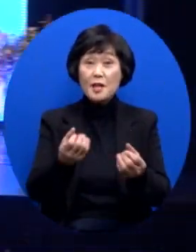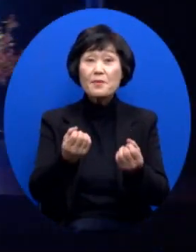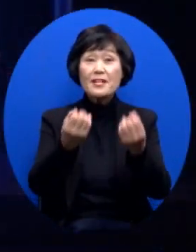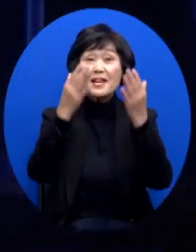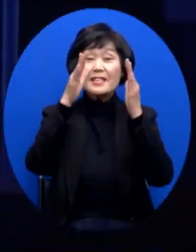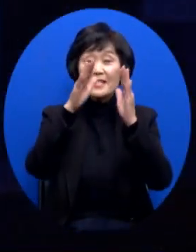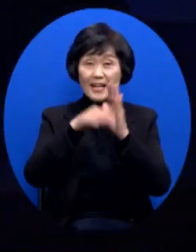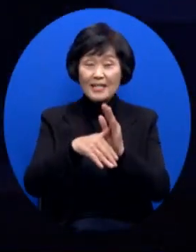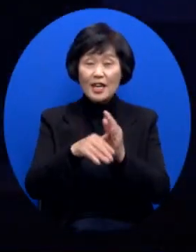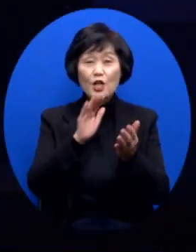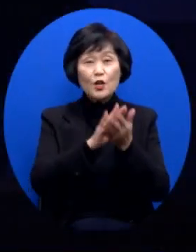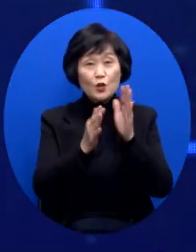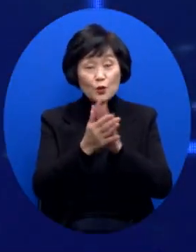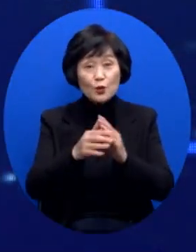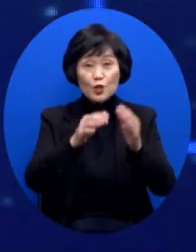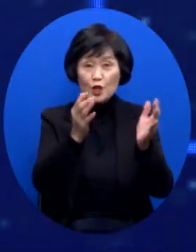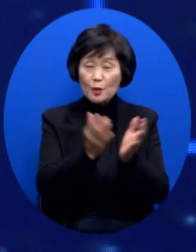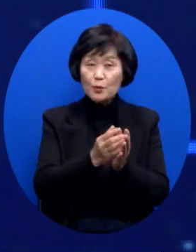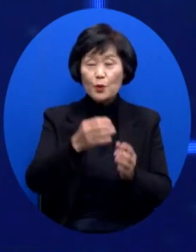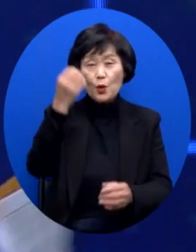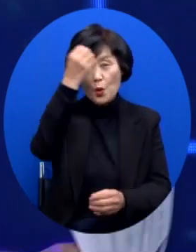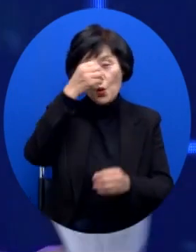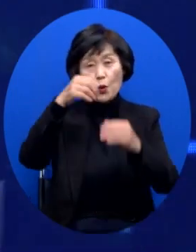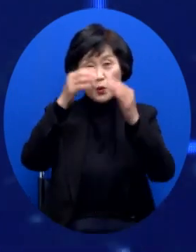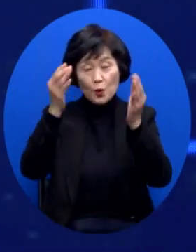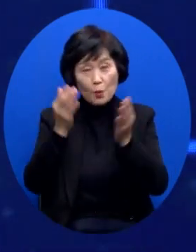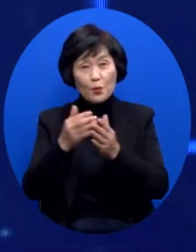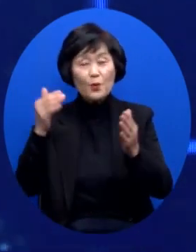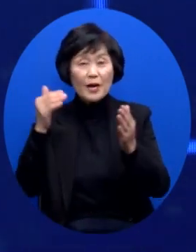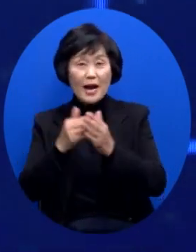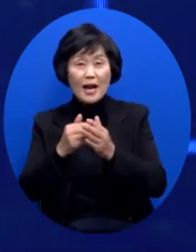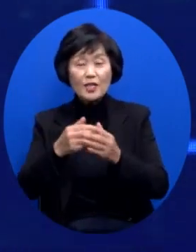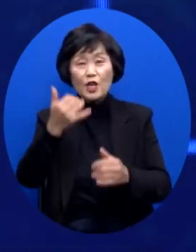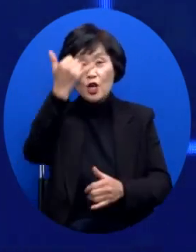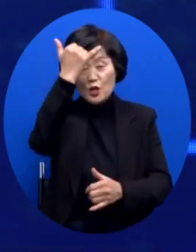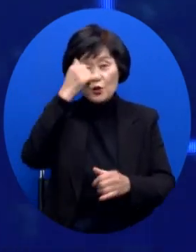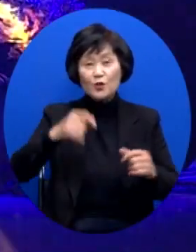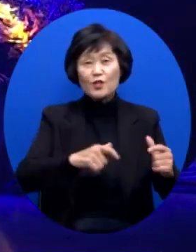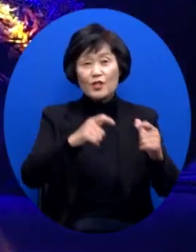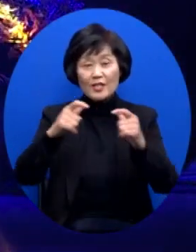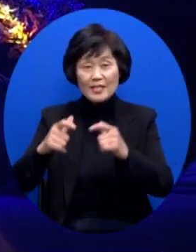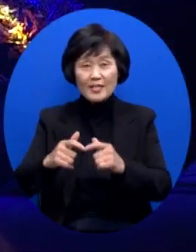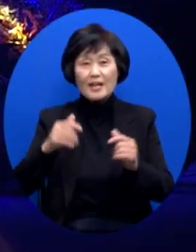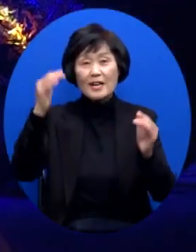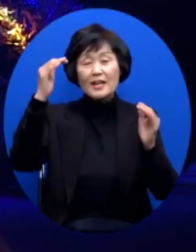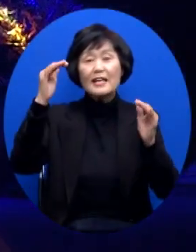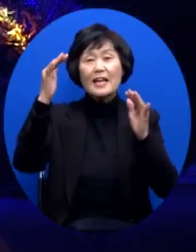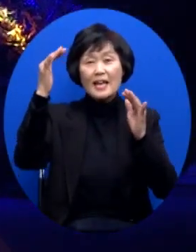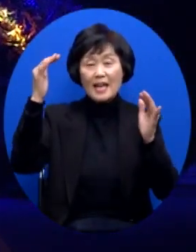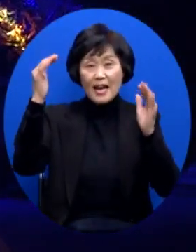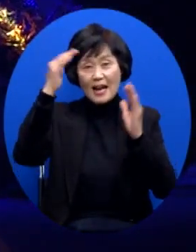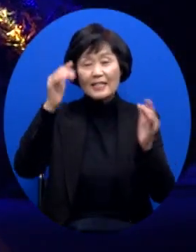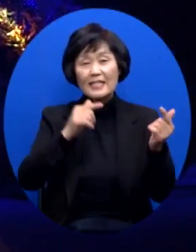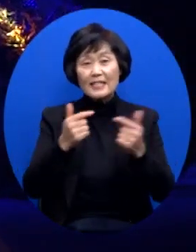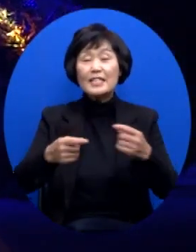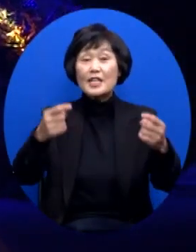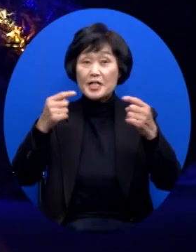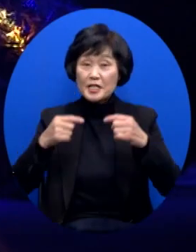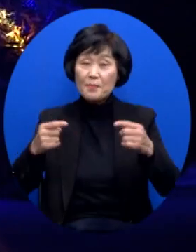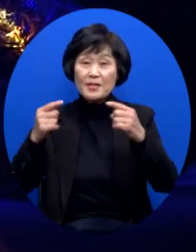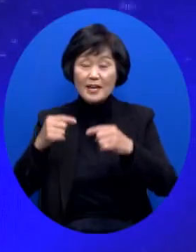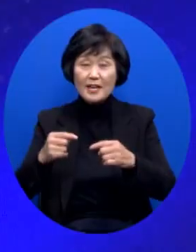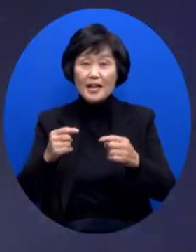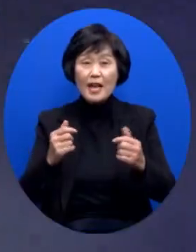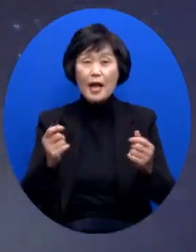페스티벌에는 유치부부터 고등부까지 충청 지역 학생들이 참여해 CCM 부문을 비롯한 총 27개 팀이 본선에